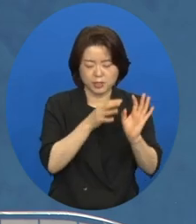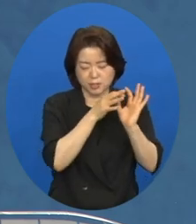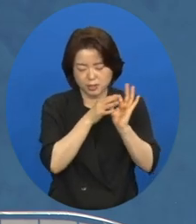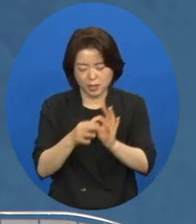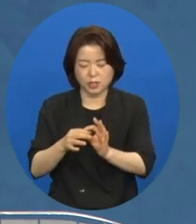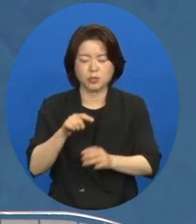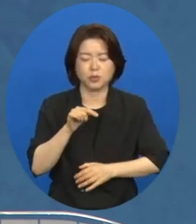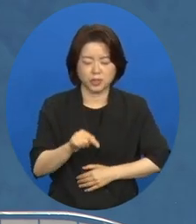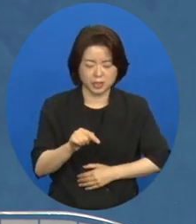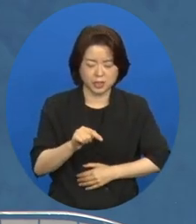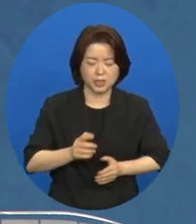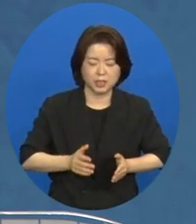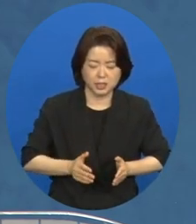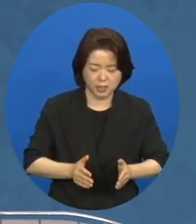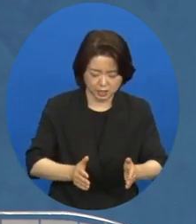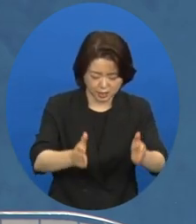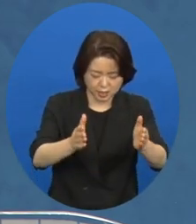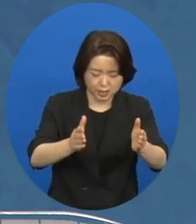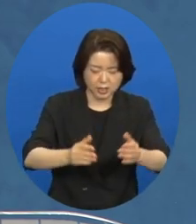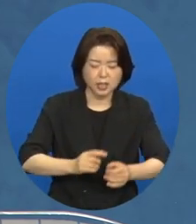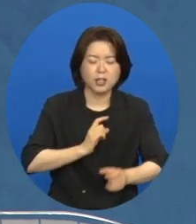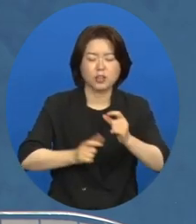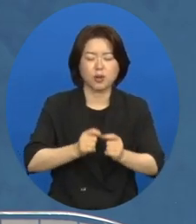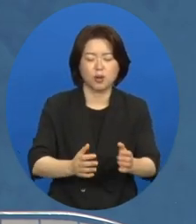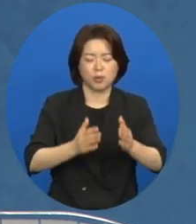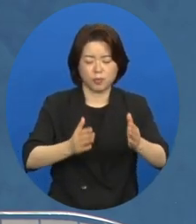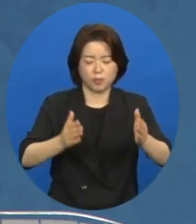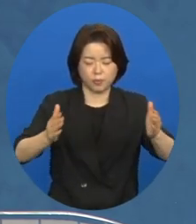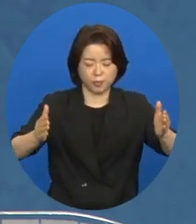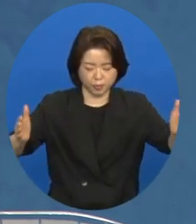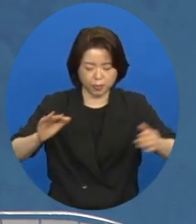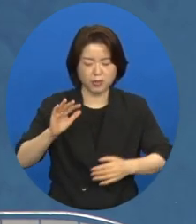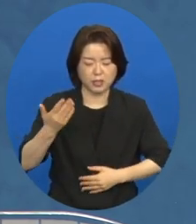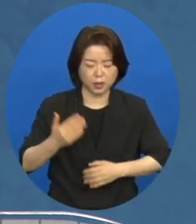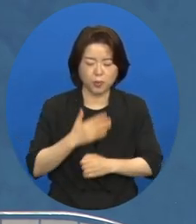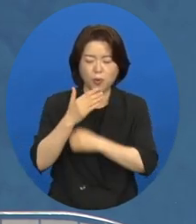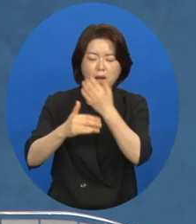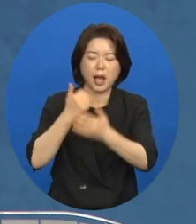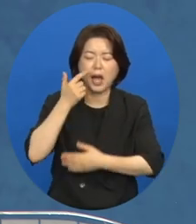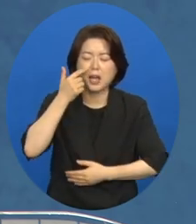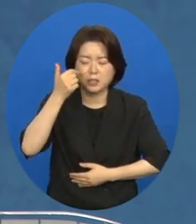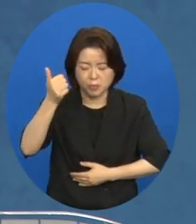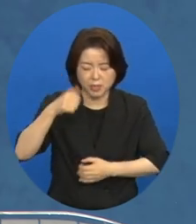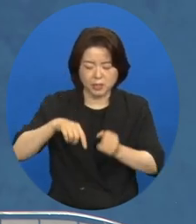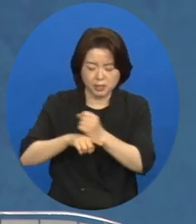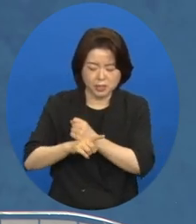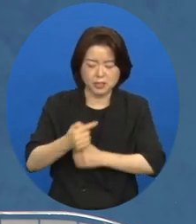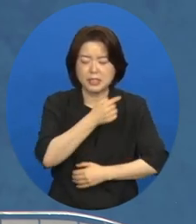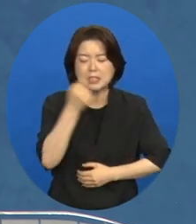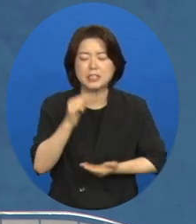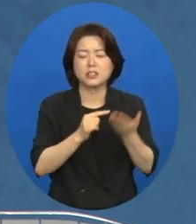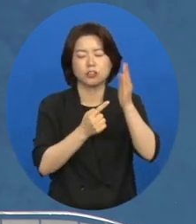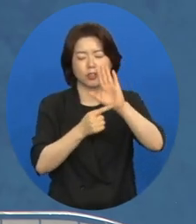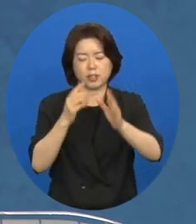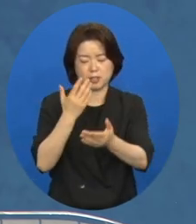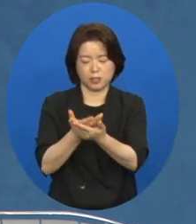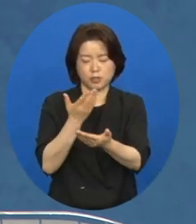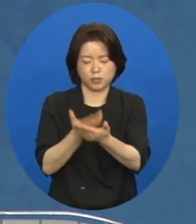이 길이 점점점 확장되며 아버지의 뜻이 증거되게 하여